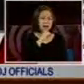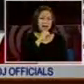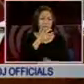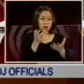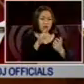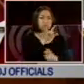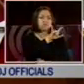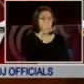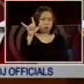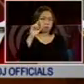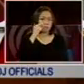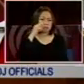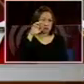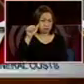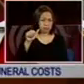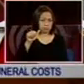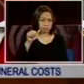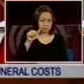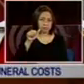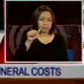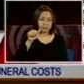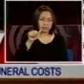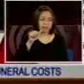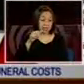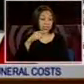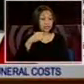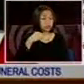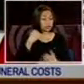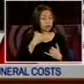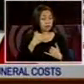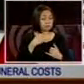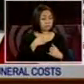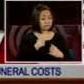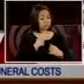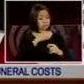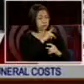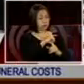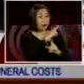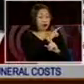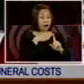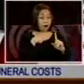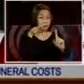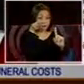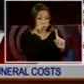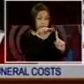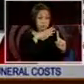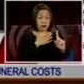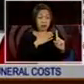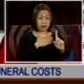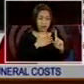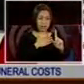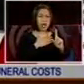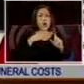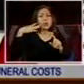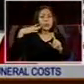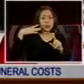payagan yung dating pangulo. So sa pananaw ko po, pending the disposition or